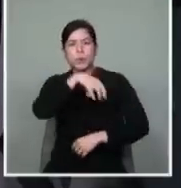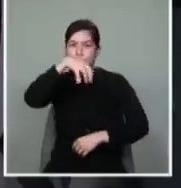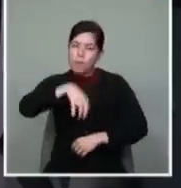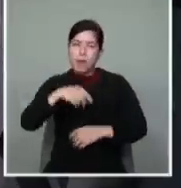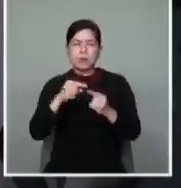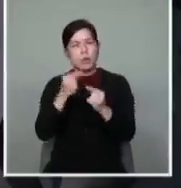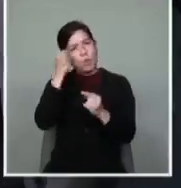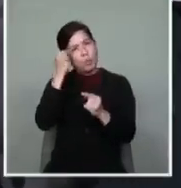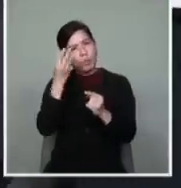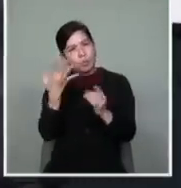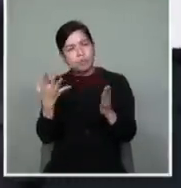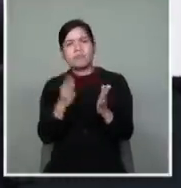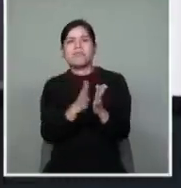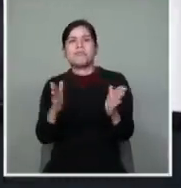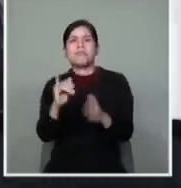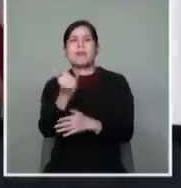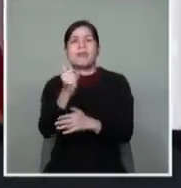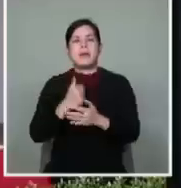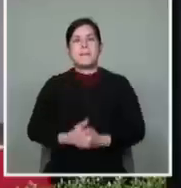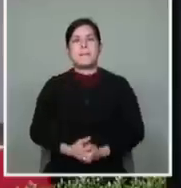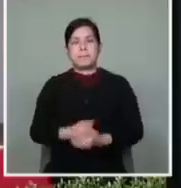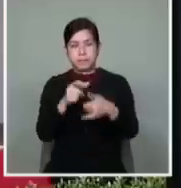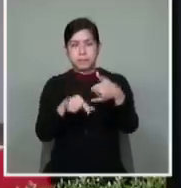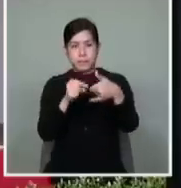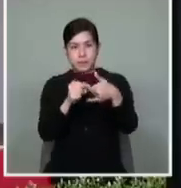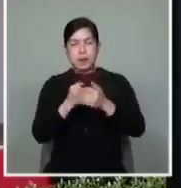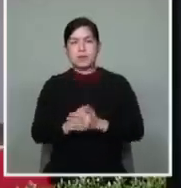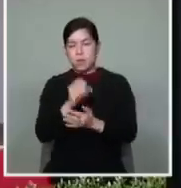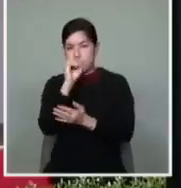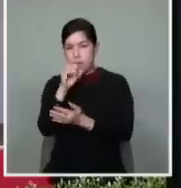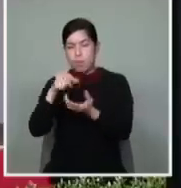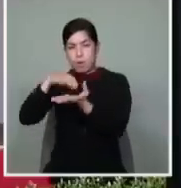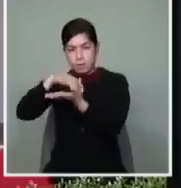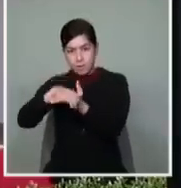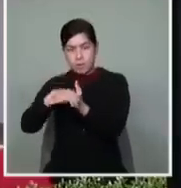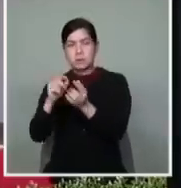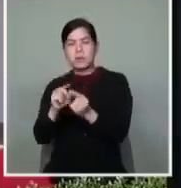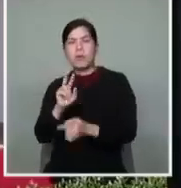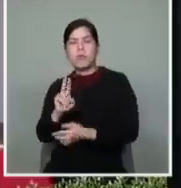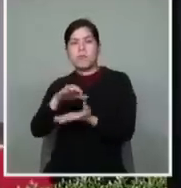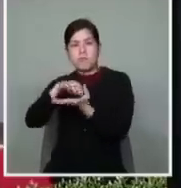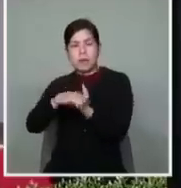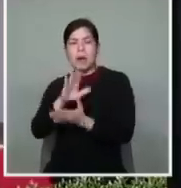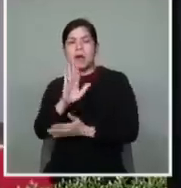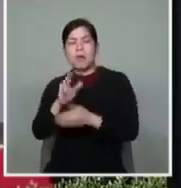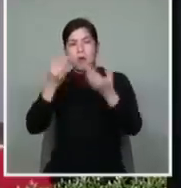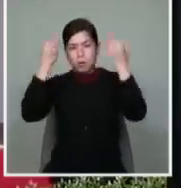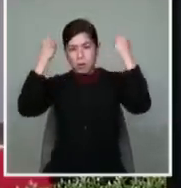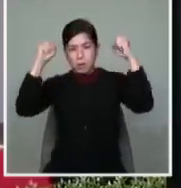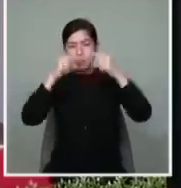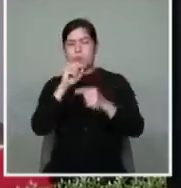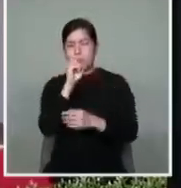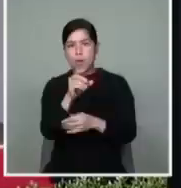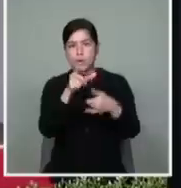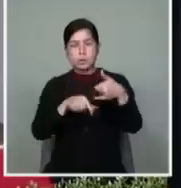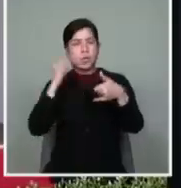ไม่กี่วันนะคะใน Twitter ทรัมป์ก็แจ้งอาการของภริยาคือเมลานีสุภาพสตรีหมายเลข1ด้วยว่าตัวของเธอเ